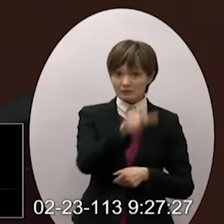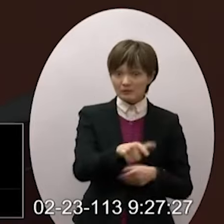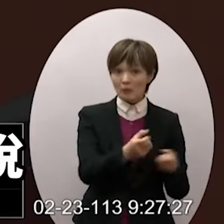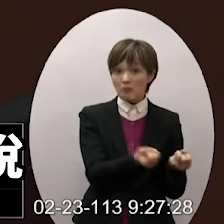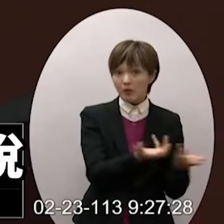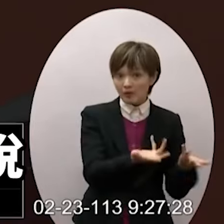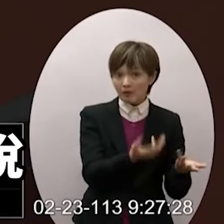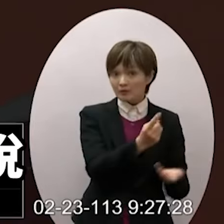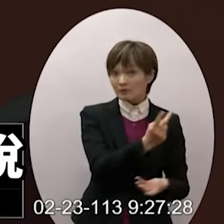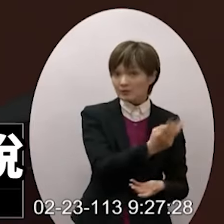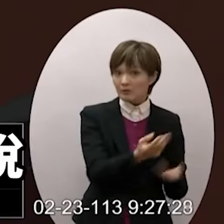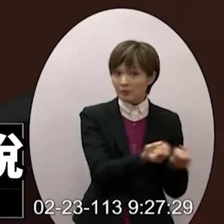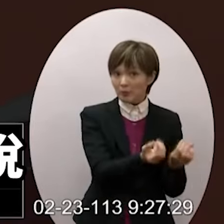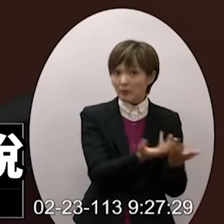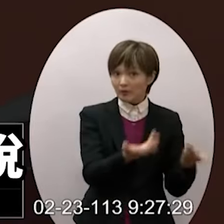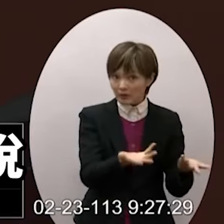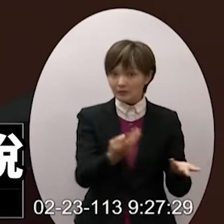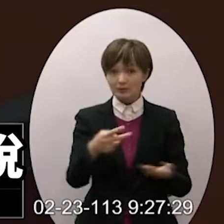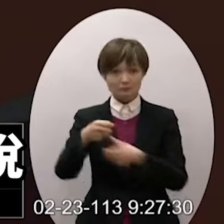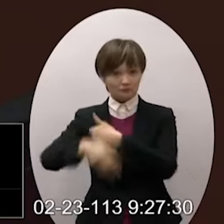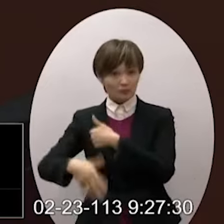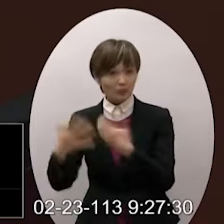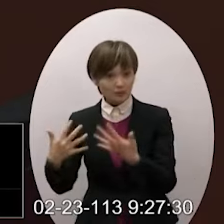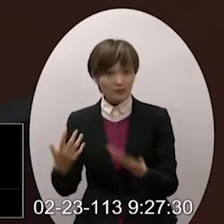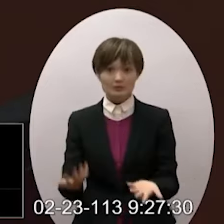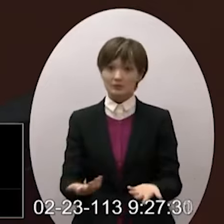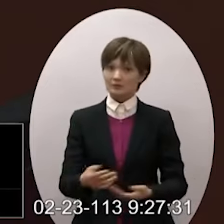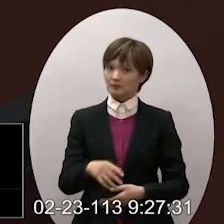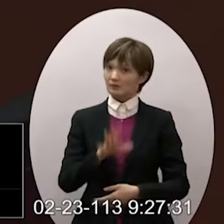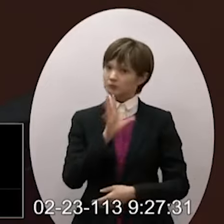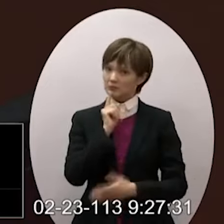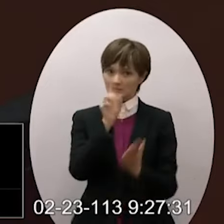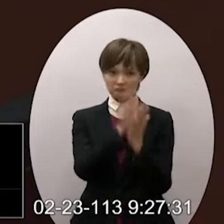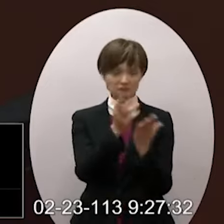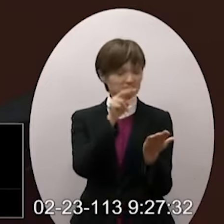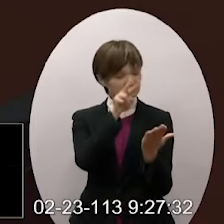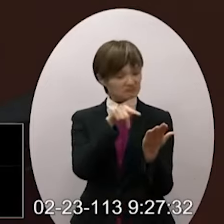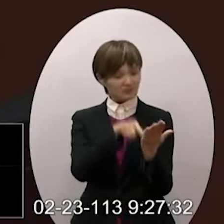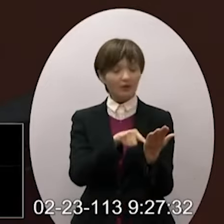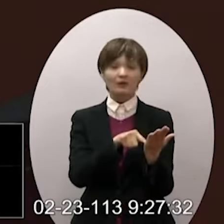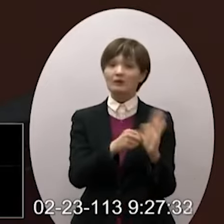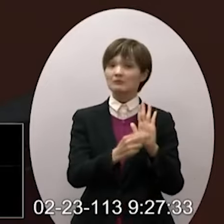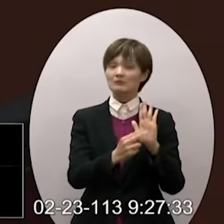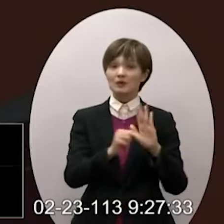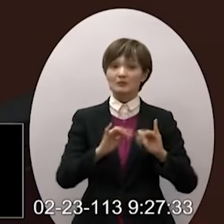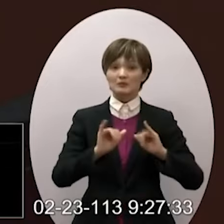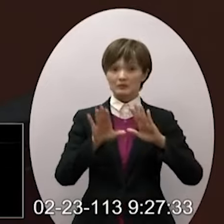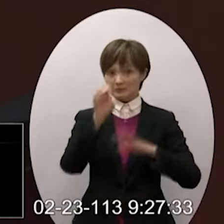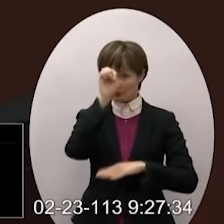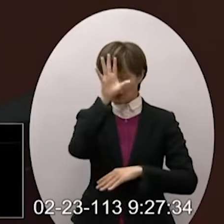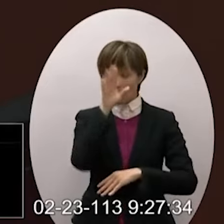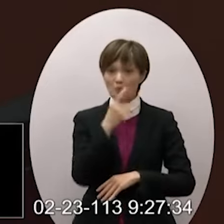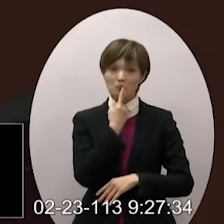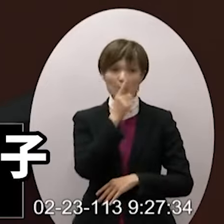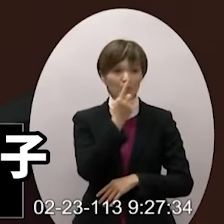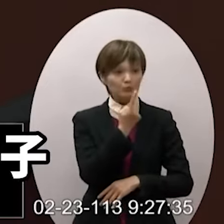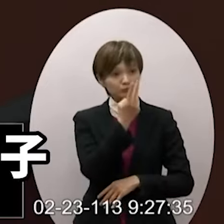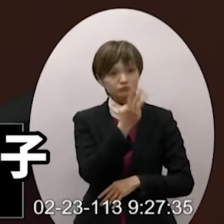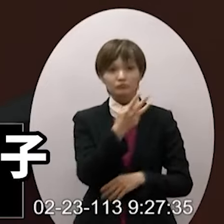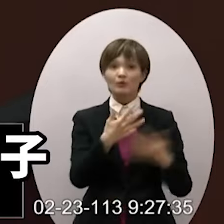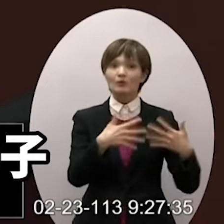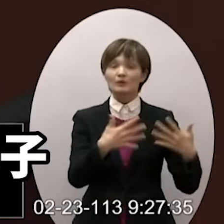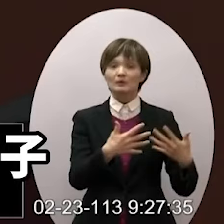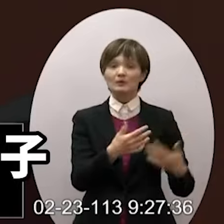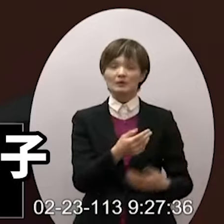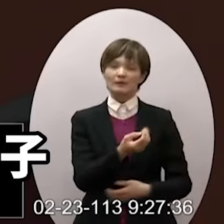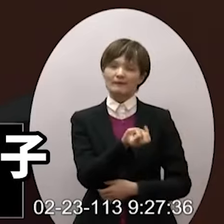统性问题。那为什么整份报告里面说民进党只有个案，没有系统性问题？然后再来，在最后啊，大家关